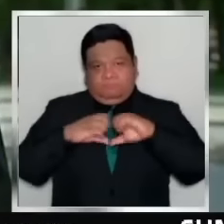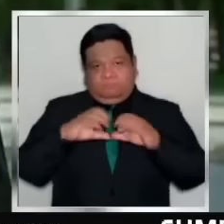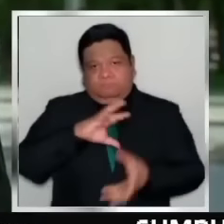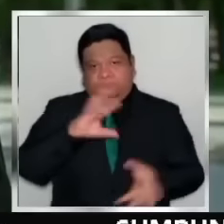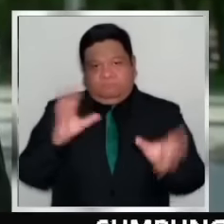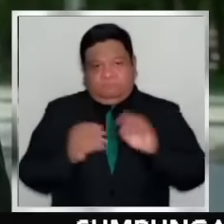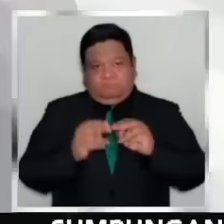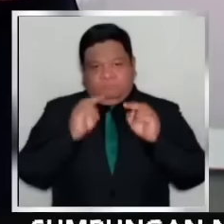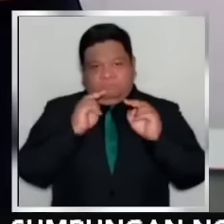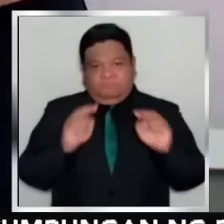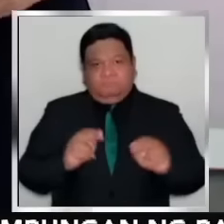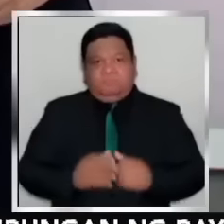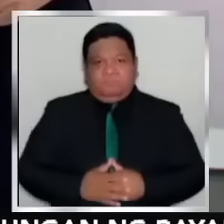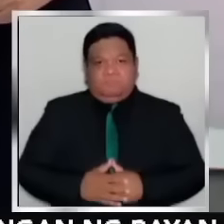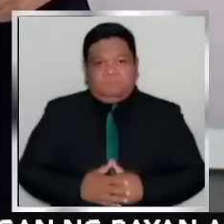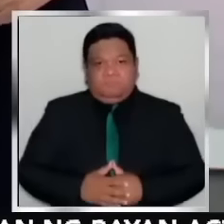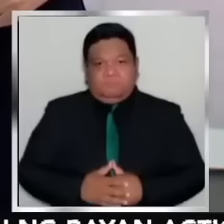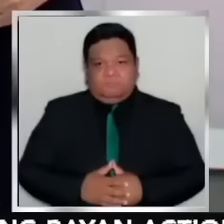24 Oras.